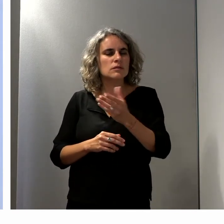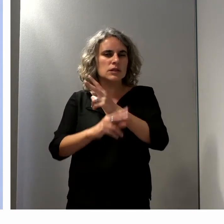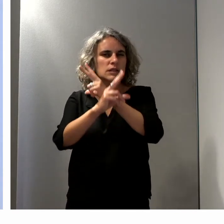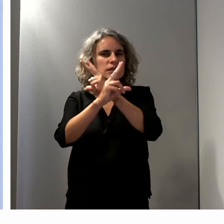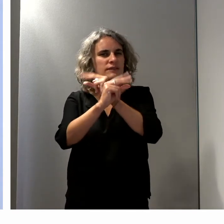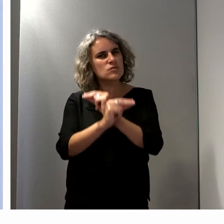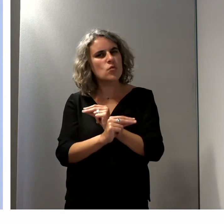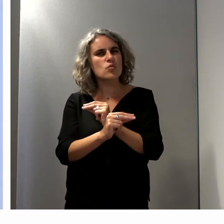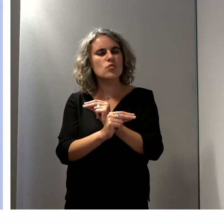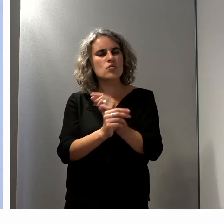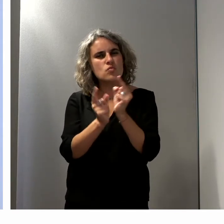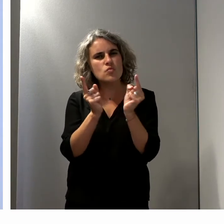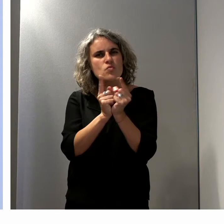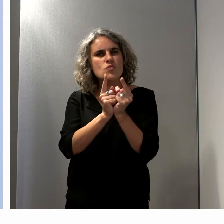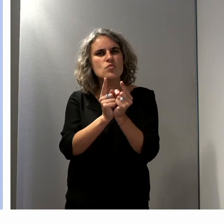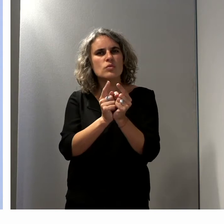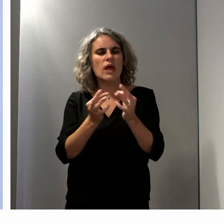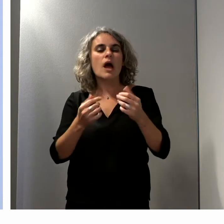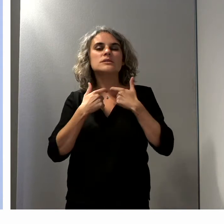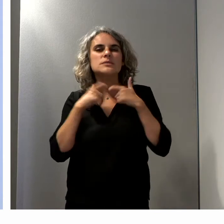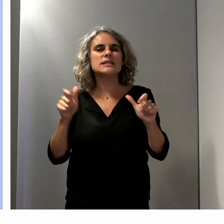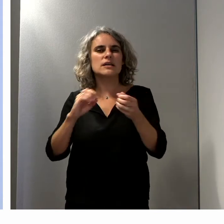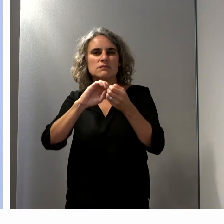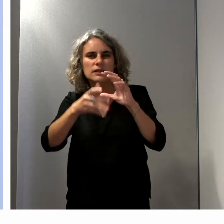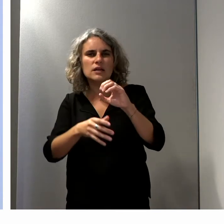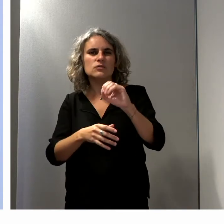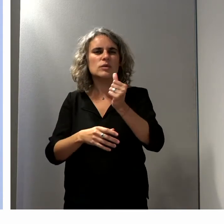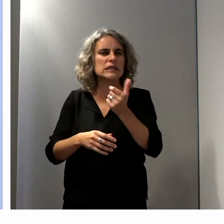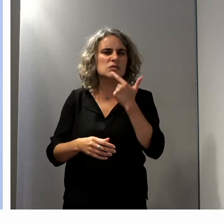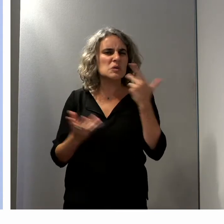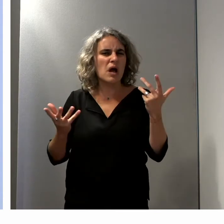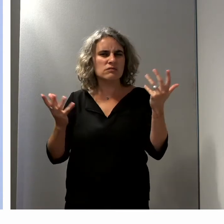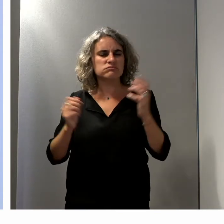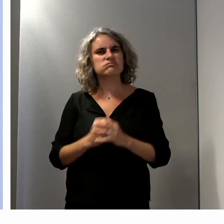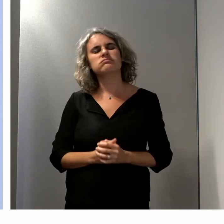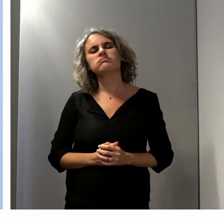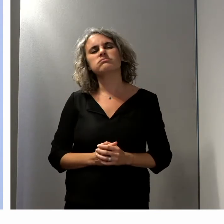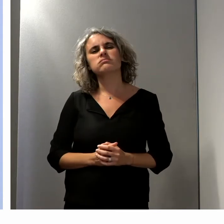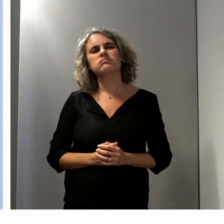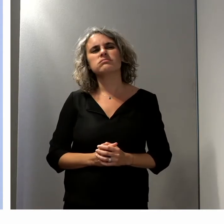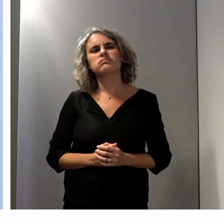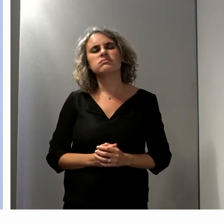brève définition d'accessibilité numérique? Qu'est-ce qu'on entend par là, les uns les autres?